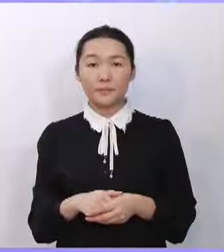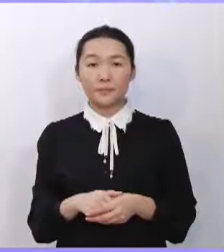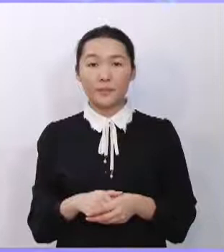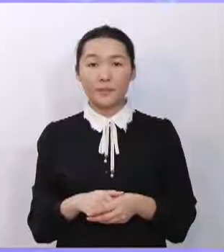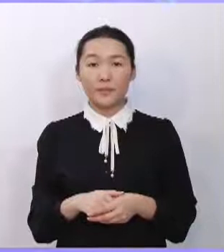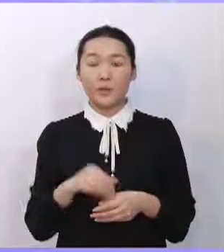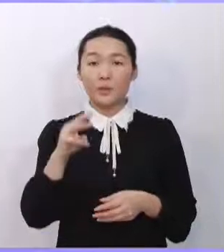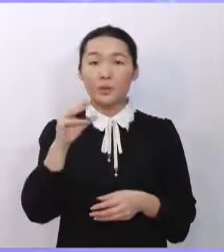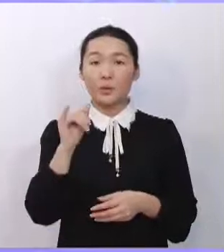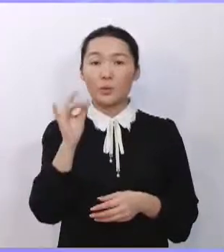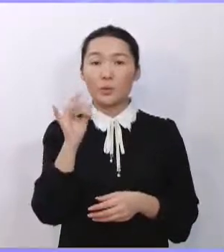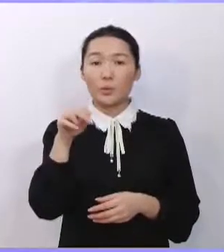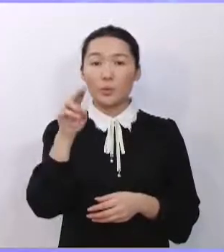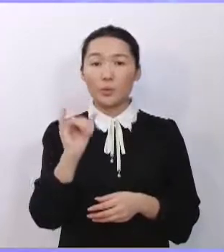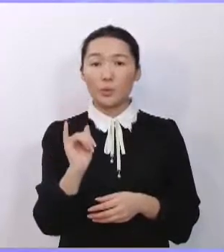Түрдүү.